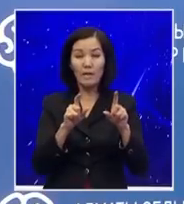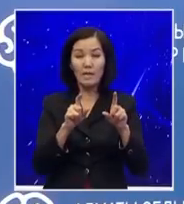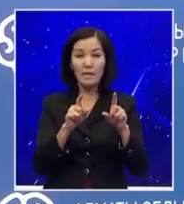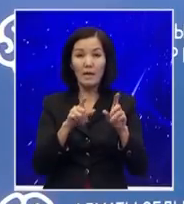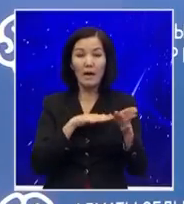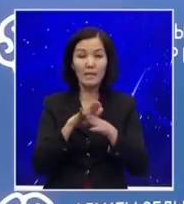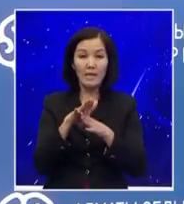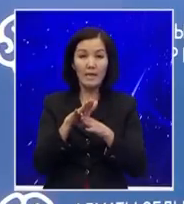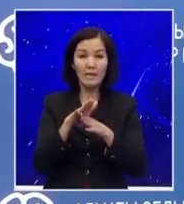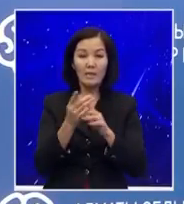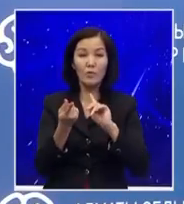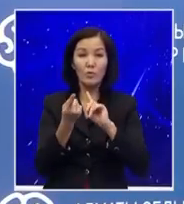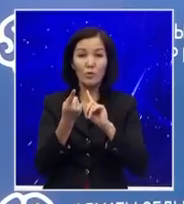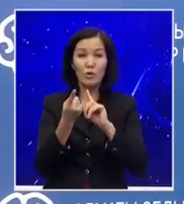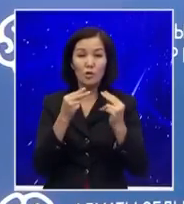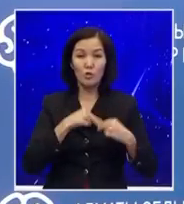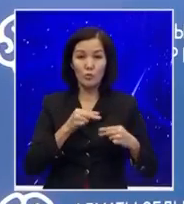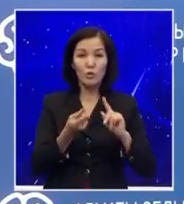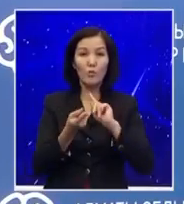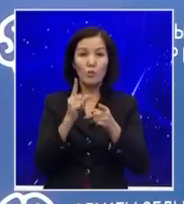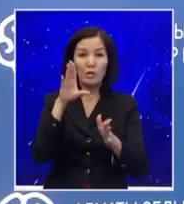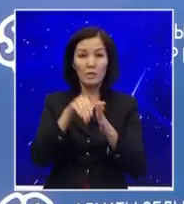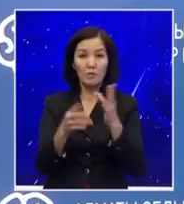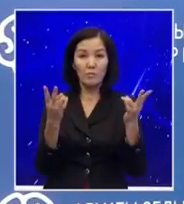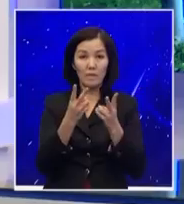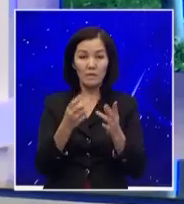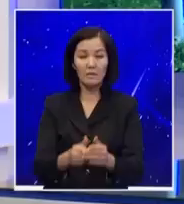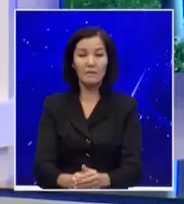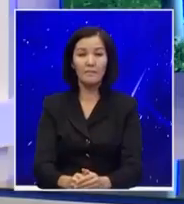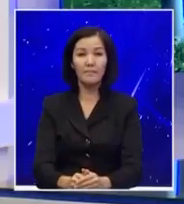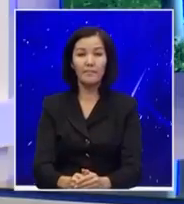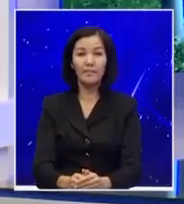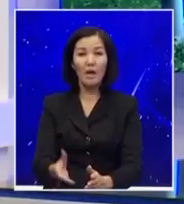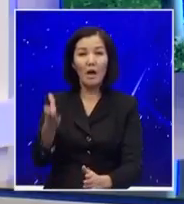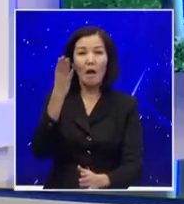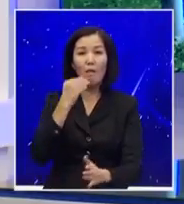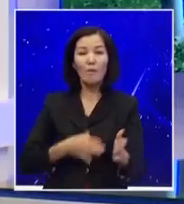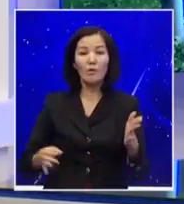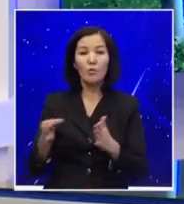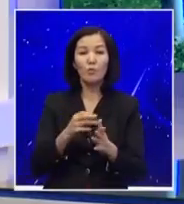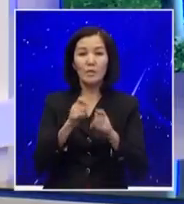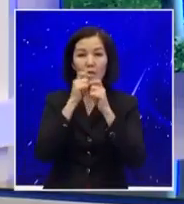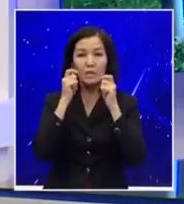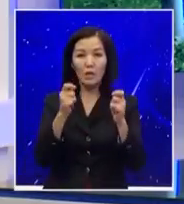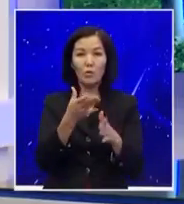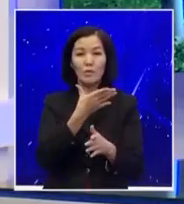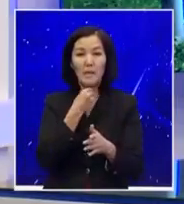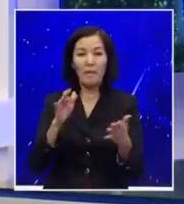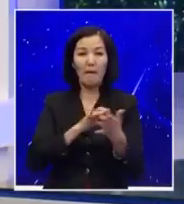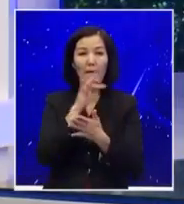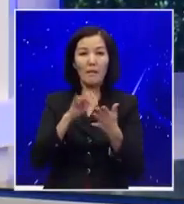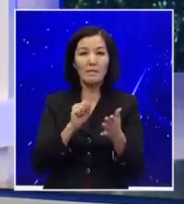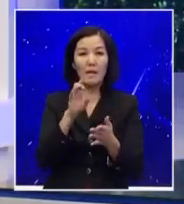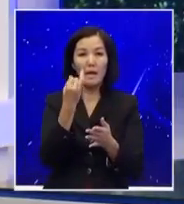функционалдарына бірнеше өзгерістер енгізуіміз тиіс. Алматы облысының тартуы. Семей қаласында Абай